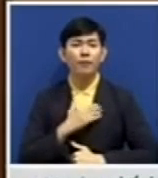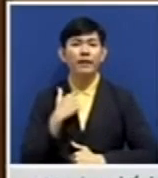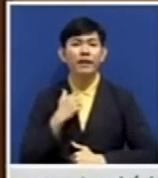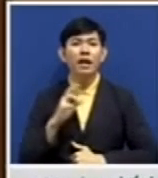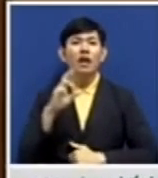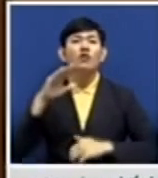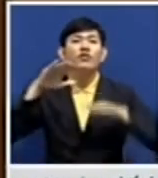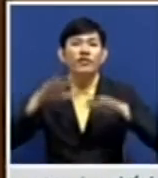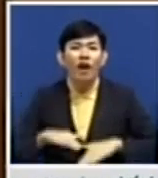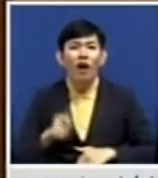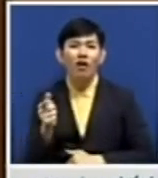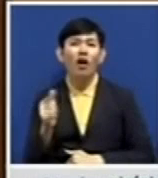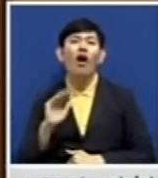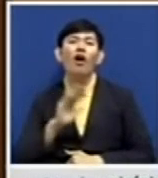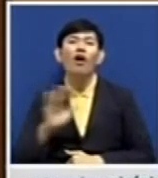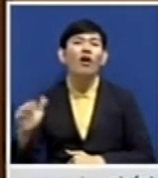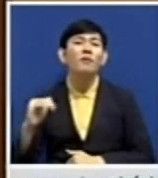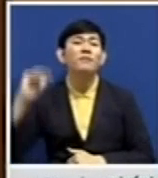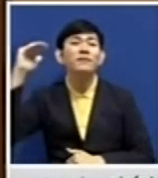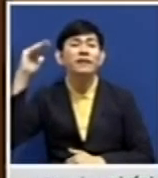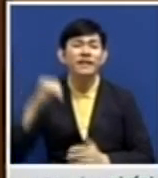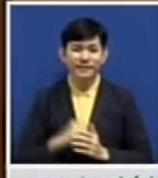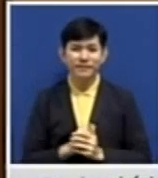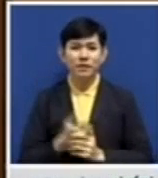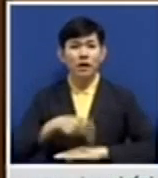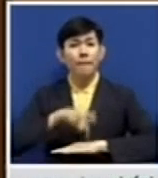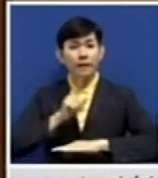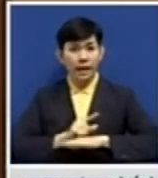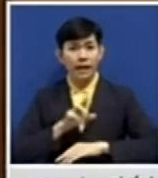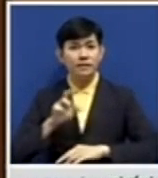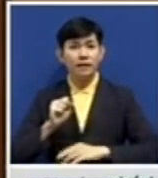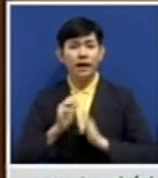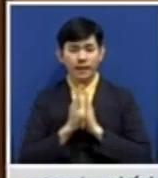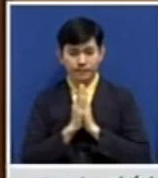ของท่านทั้งหมดอยู่แล้วกราบเรียนท่านประธานรัฐสภาที่เคารพ